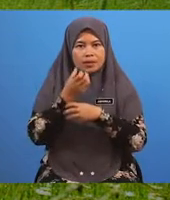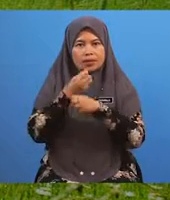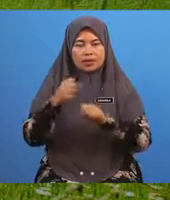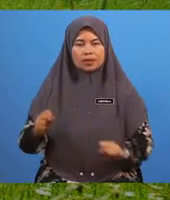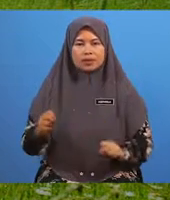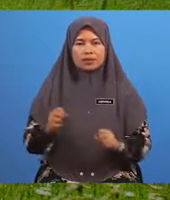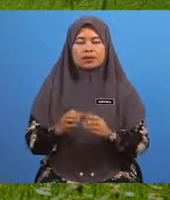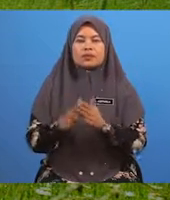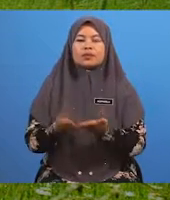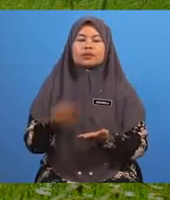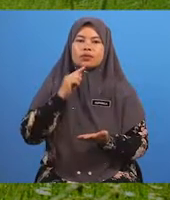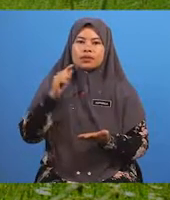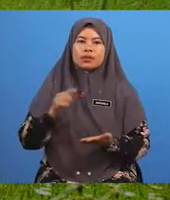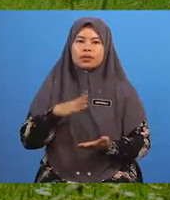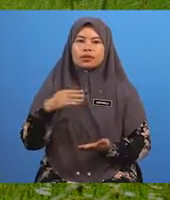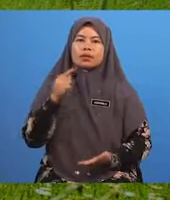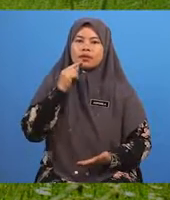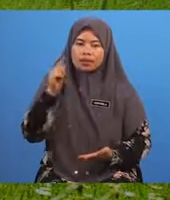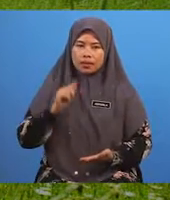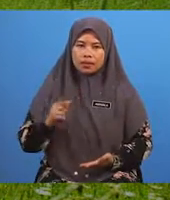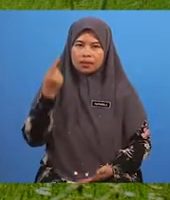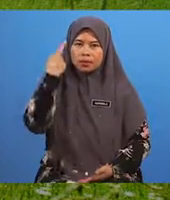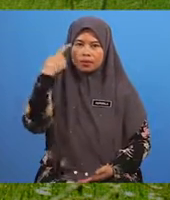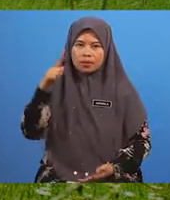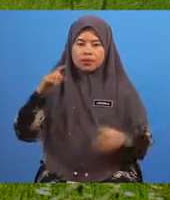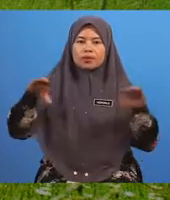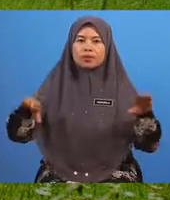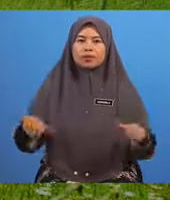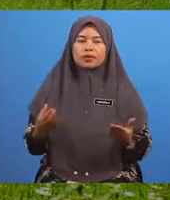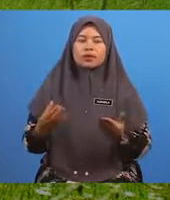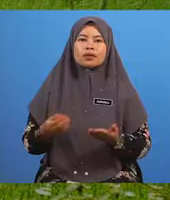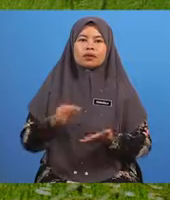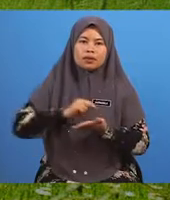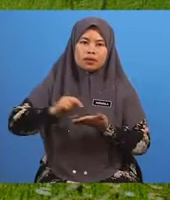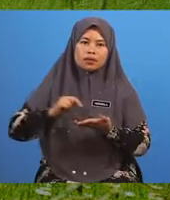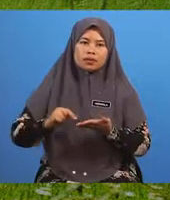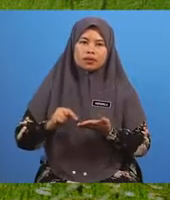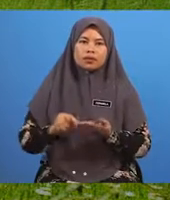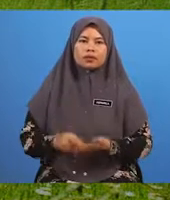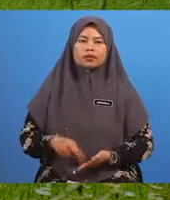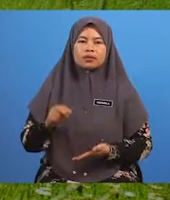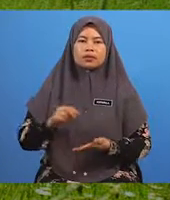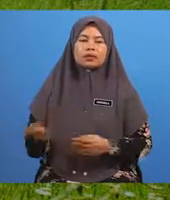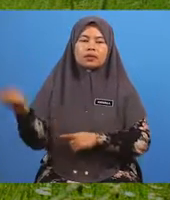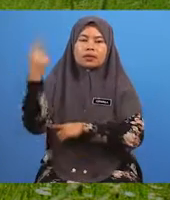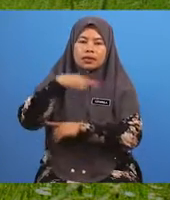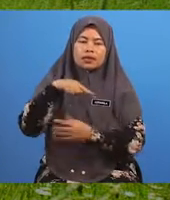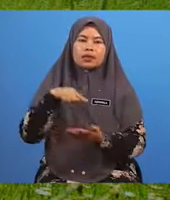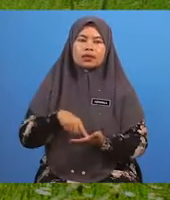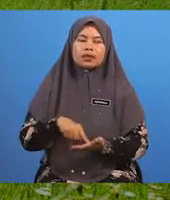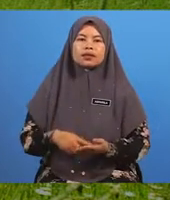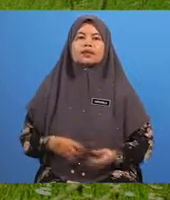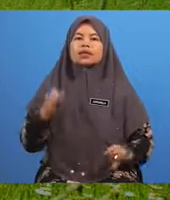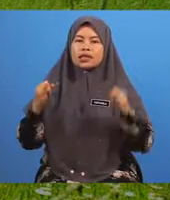buku tulis dan pen untuk membuat nota dan catatan tentang topik kita pada hari ini.